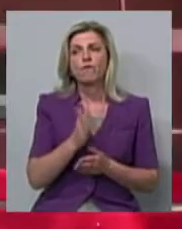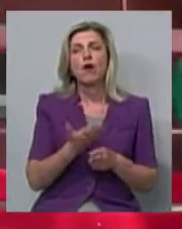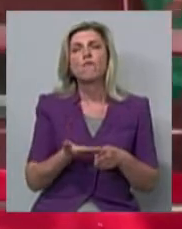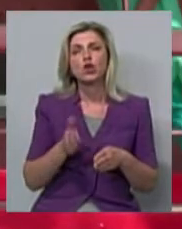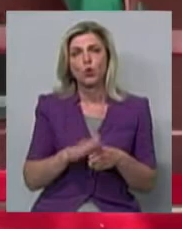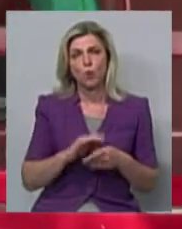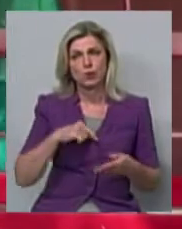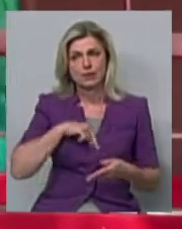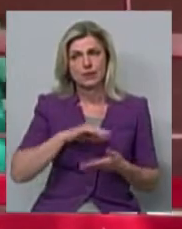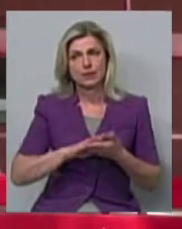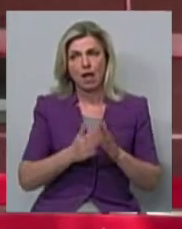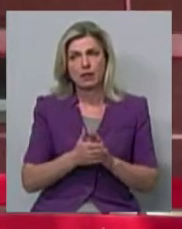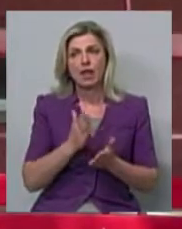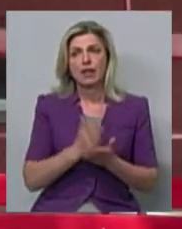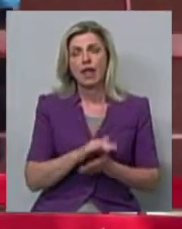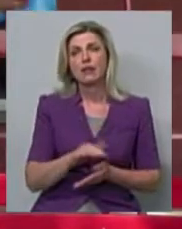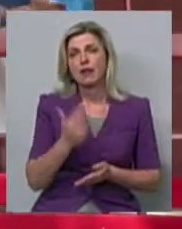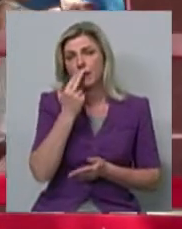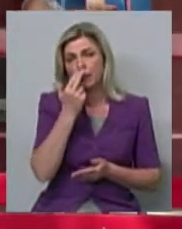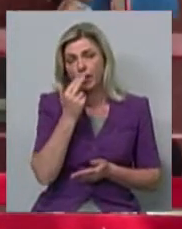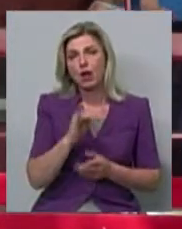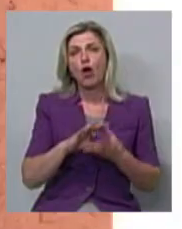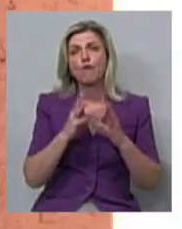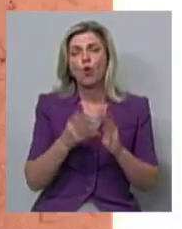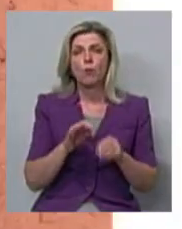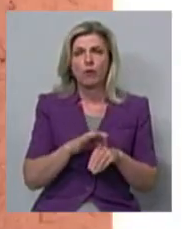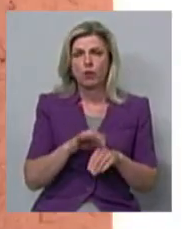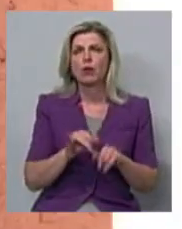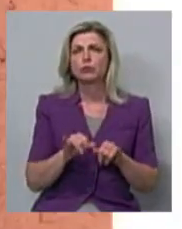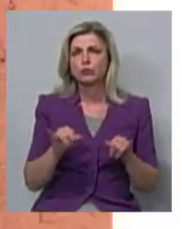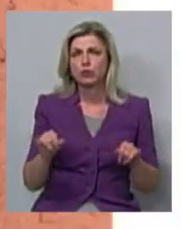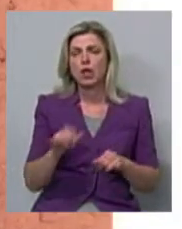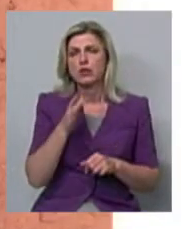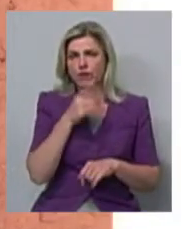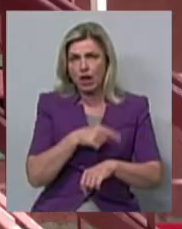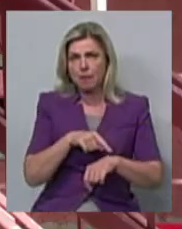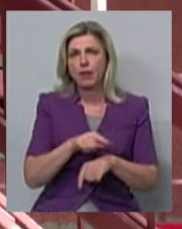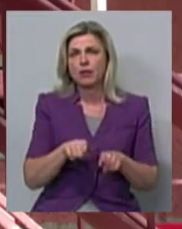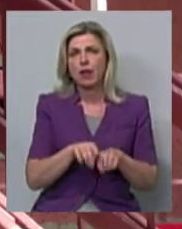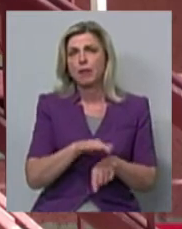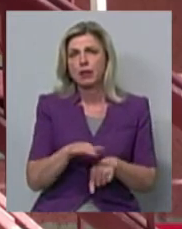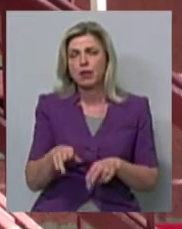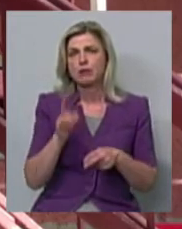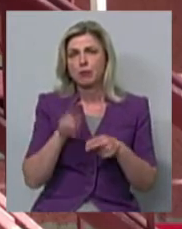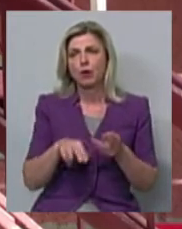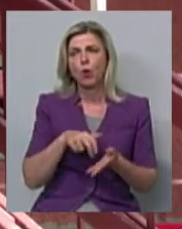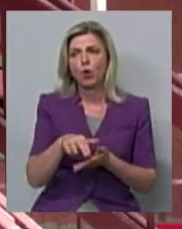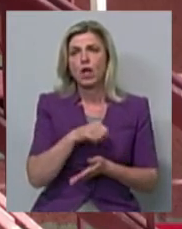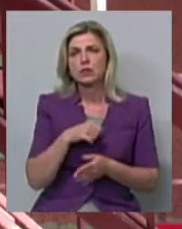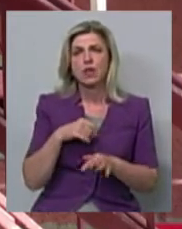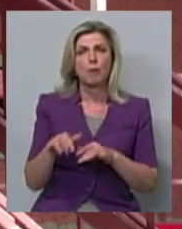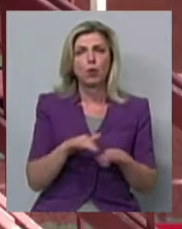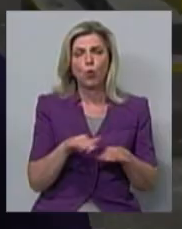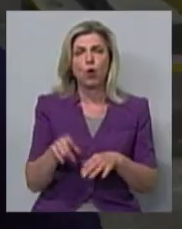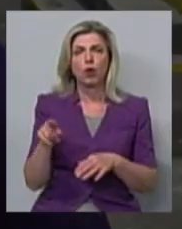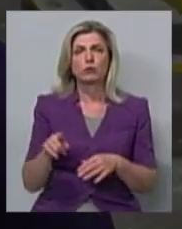стані. Але є діти і більш молодшого віку. Взагалі захворювання прогресуюче. З часом такі діти перестають ходити, самостійно рухатися. Вони